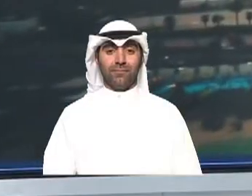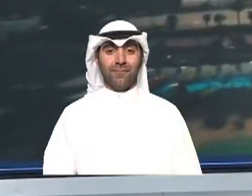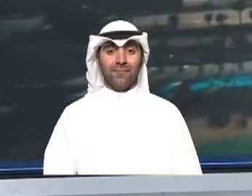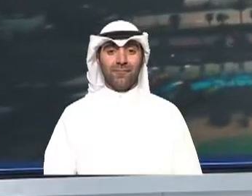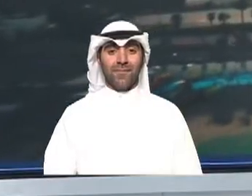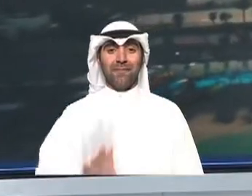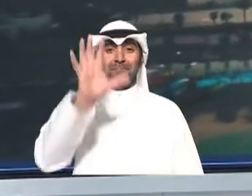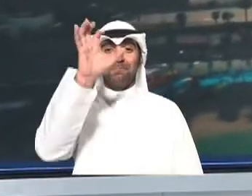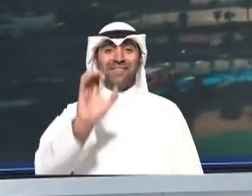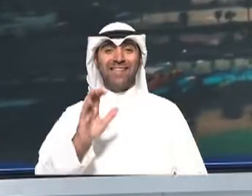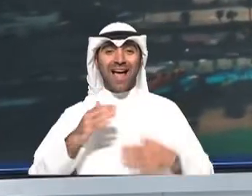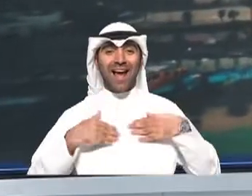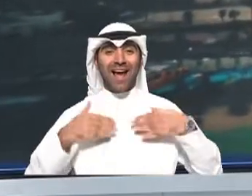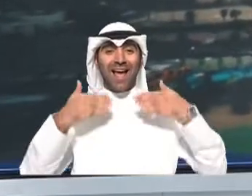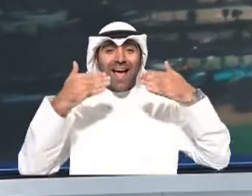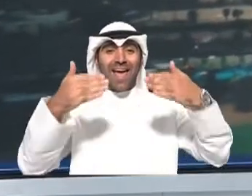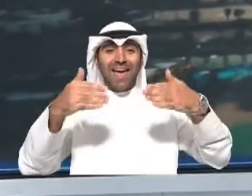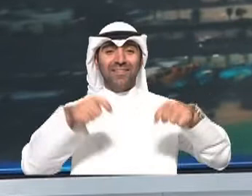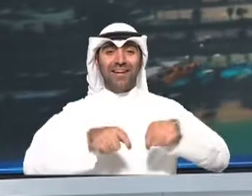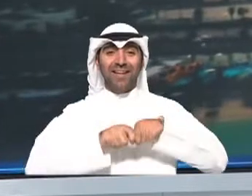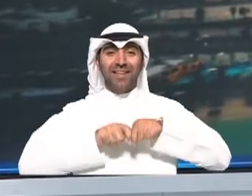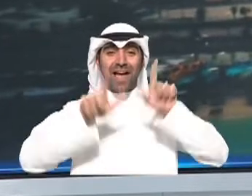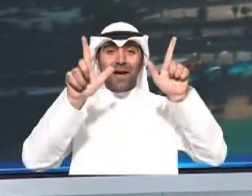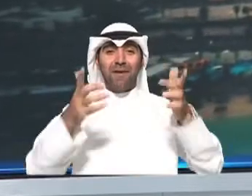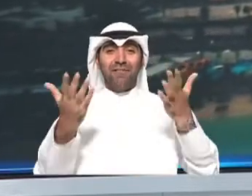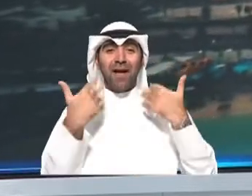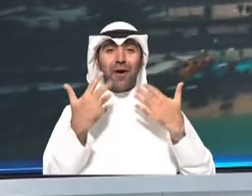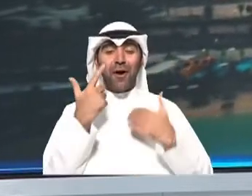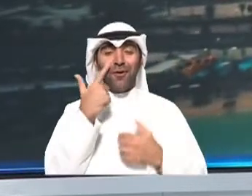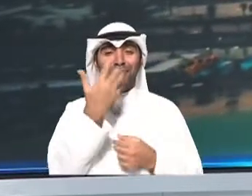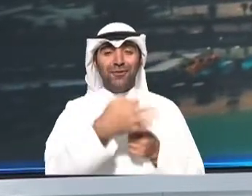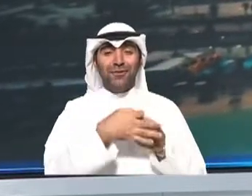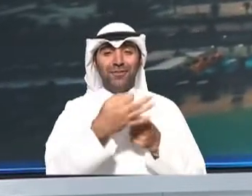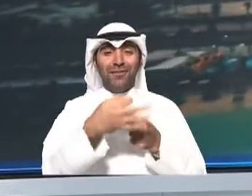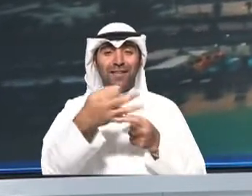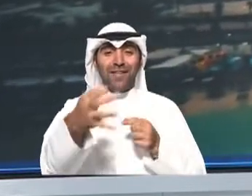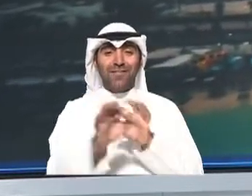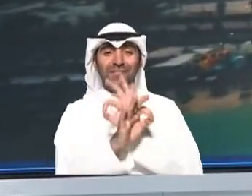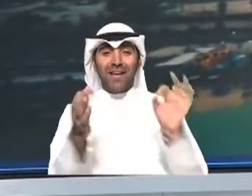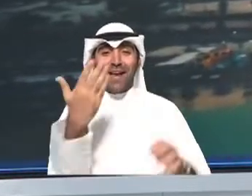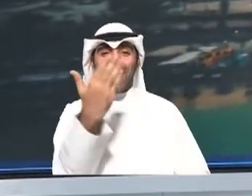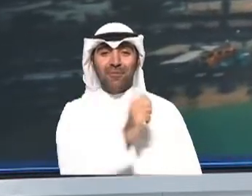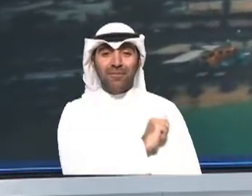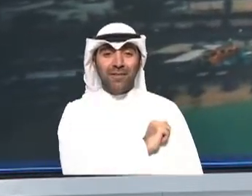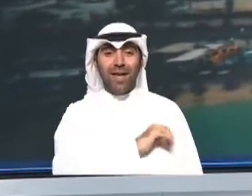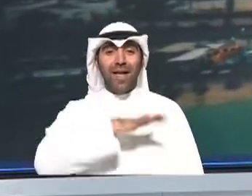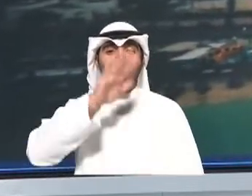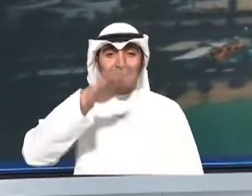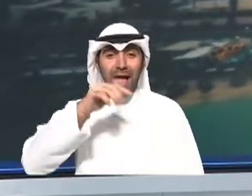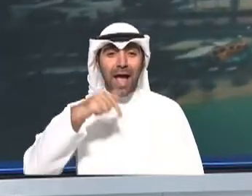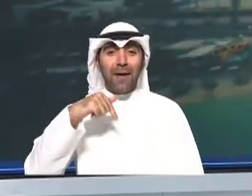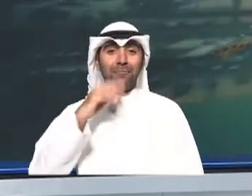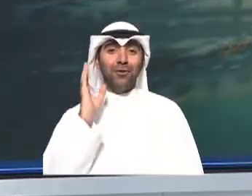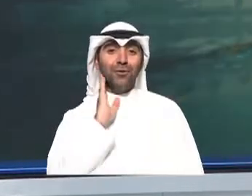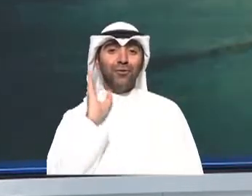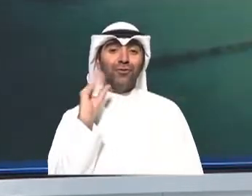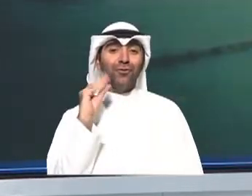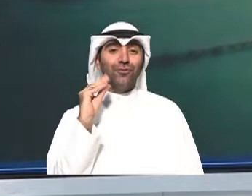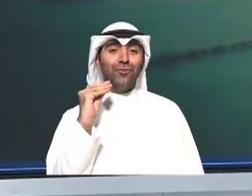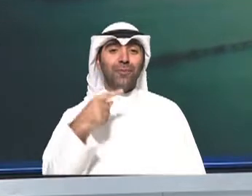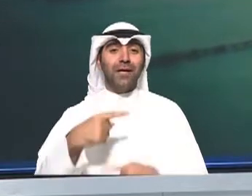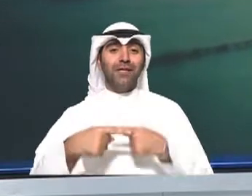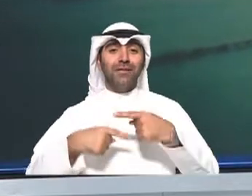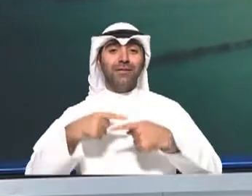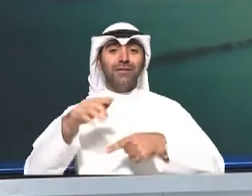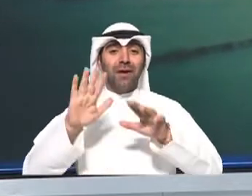أسعد الله أوقاتكم أعزائي المشاهدين في نشرتنا الجوية لهذا اليوم. الأجواء الرطبة عاودت ويانا ومتوقع أن تستمر ويانا